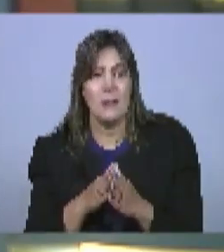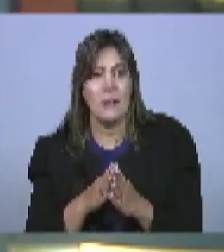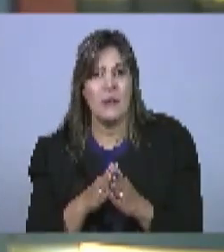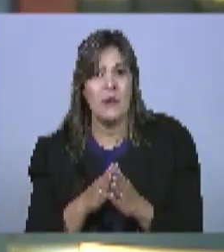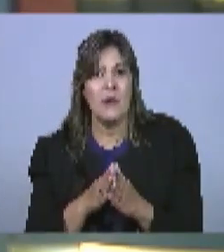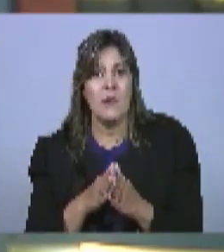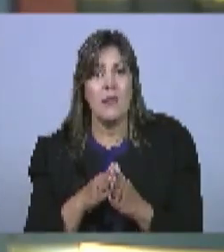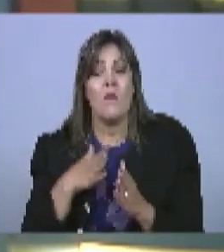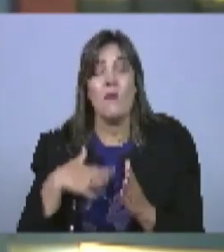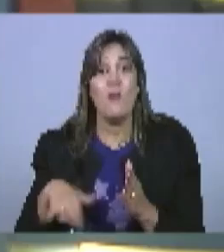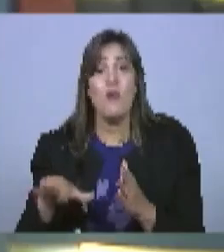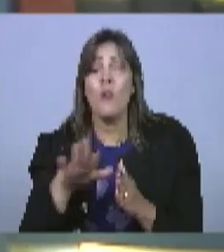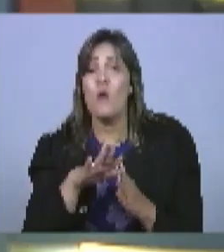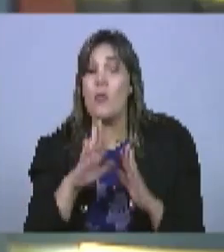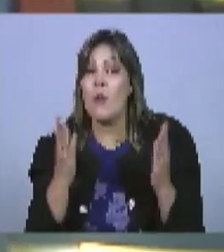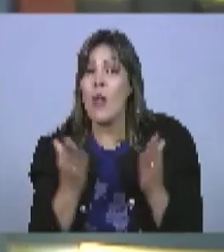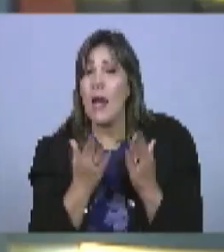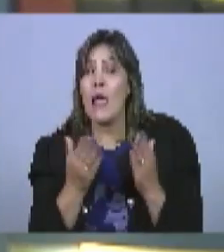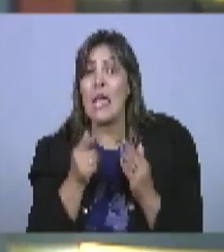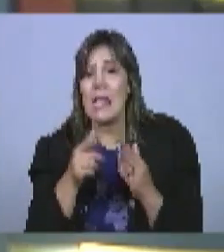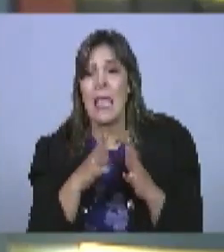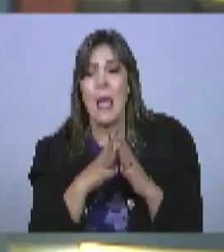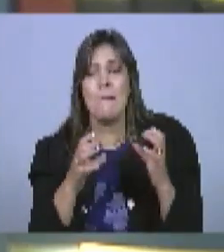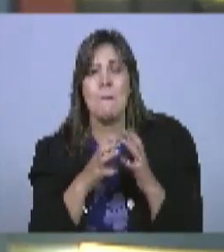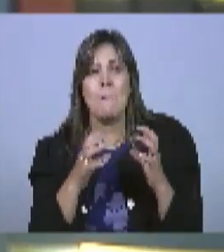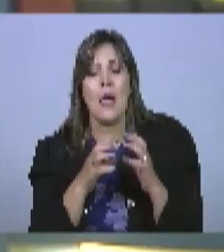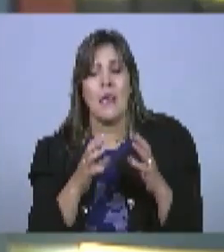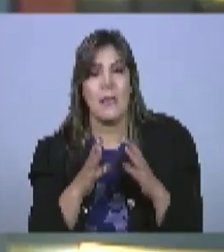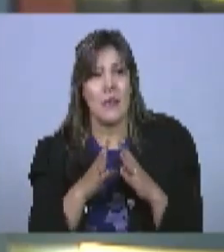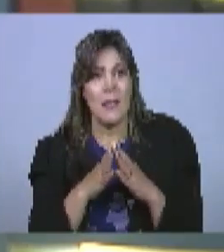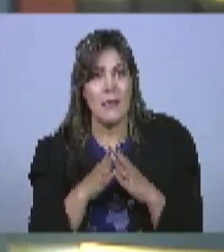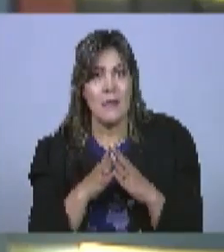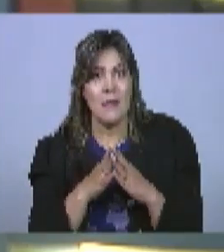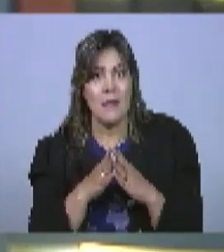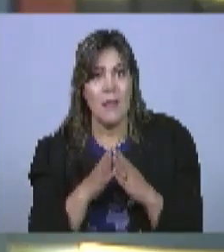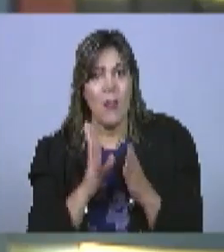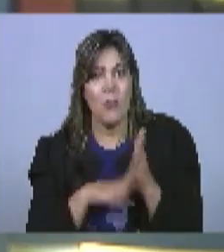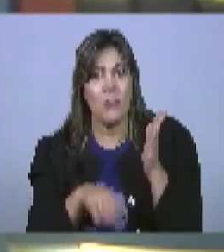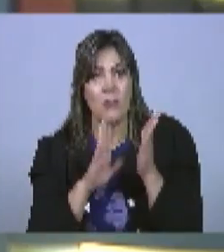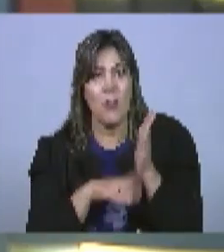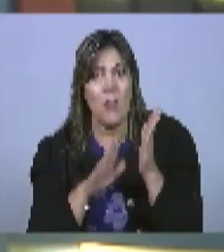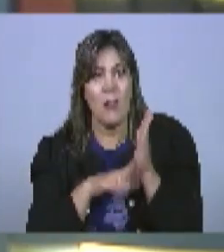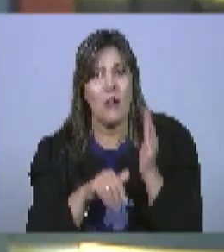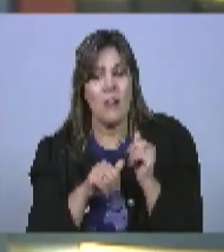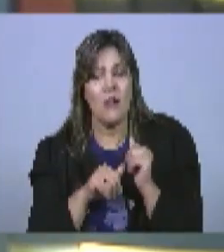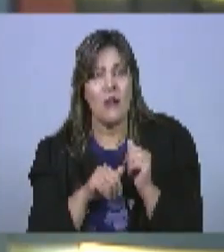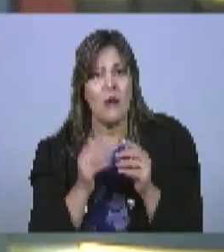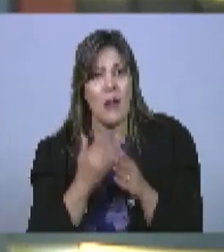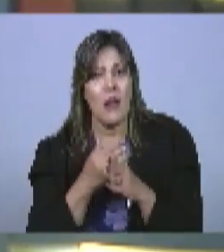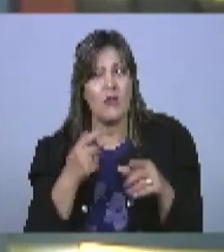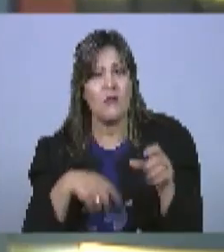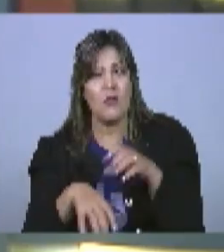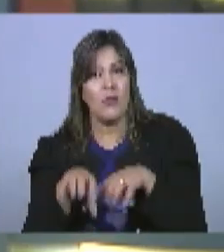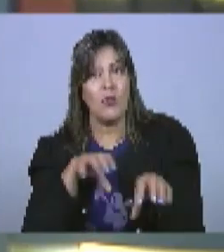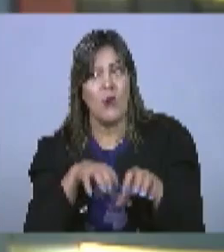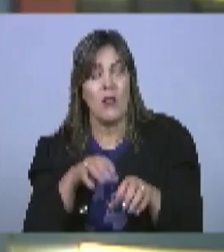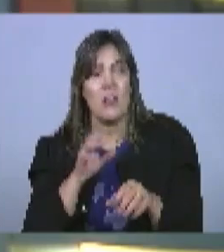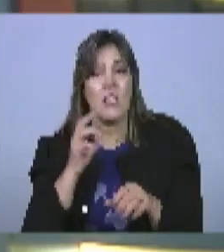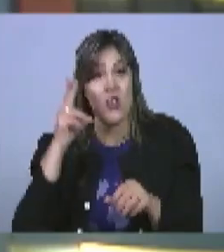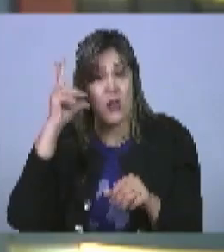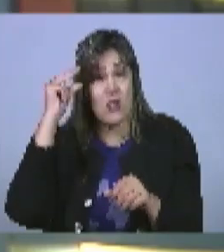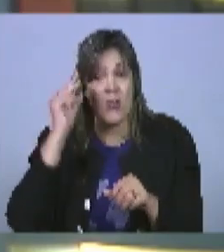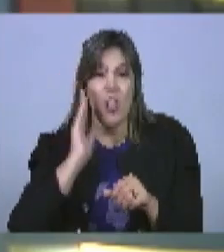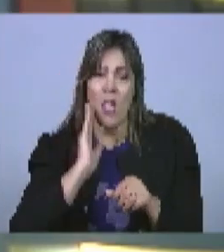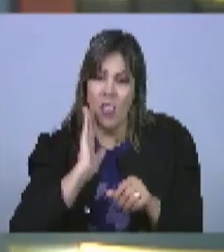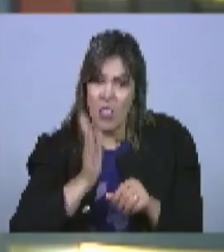كل الاحوال ده معناه خطير بالنسبه لايران ان اسرائيل تستطيع ان تصل الى